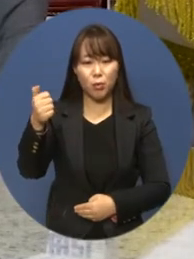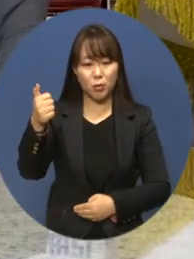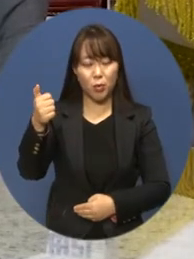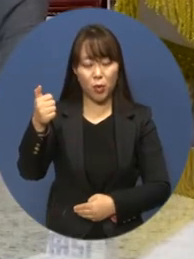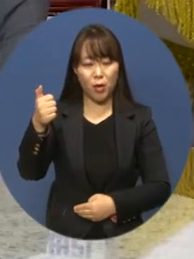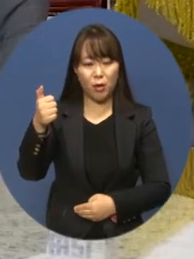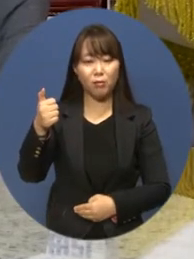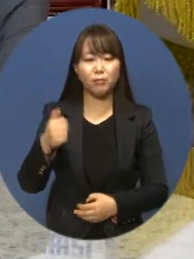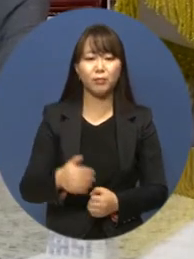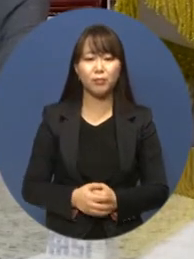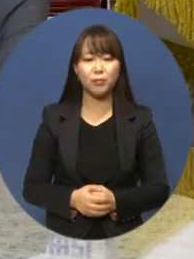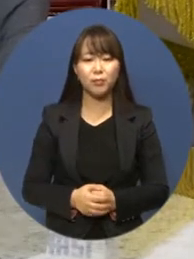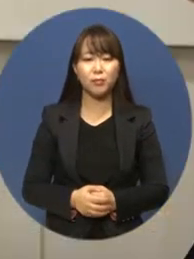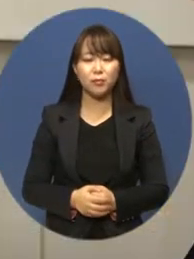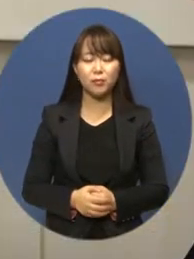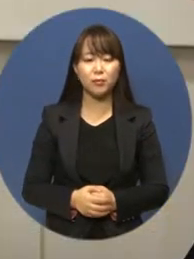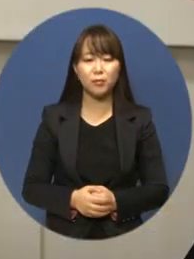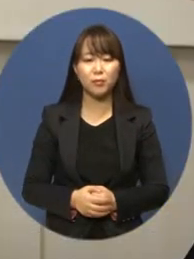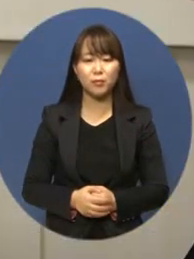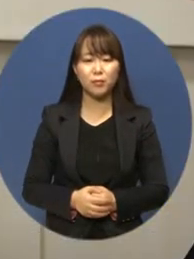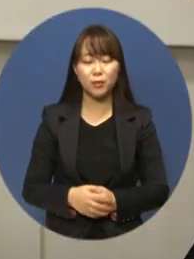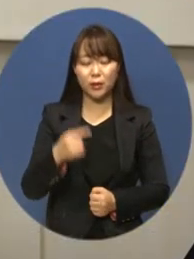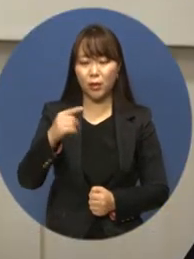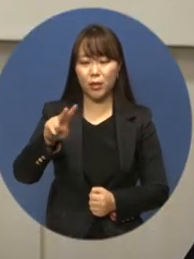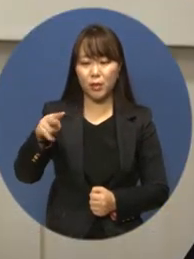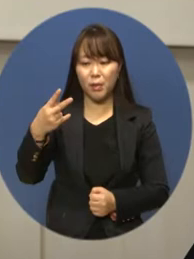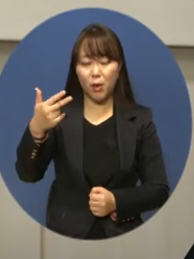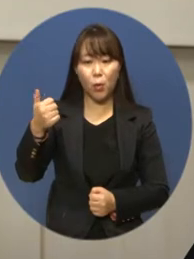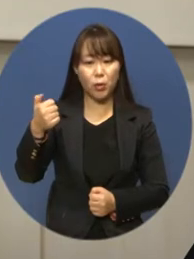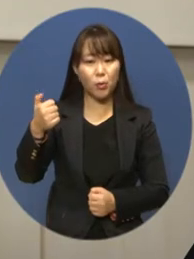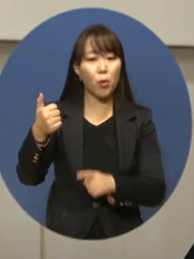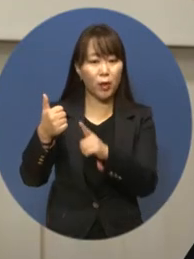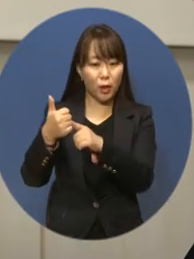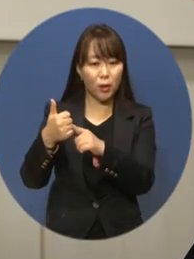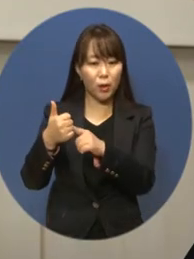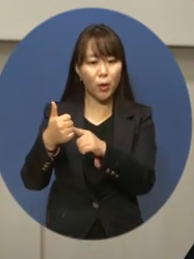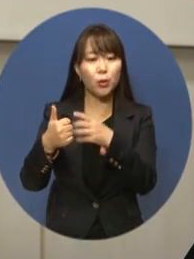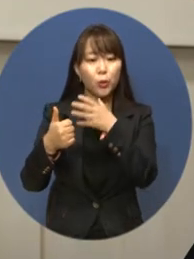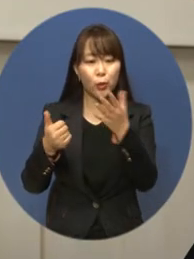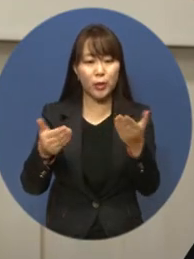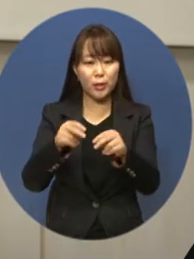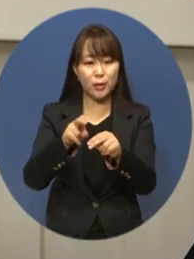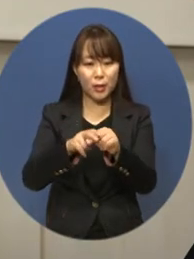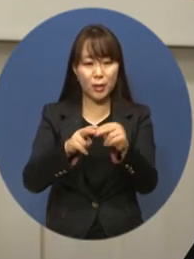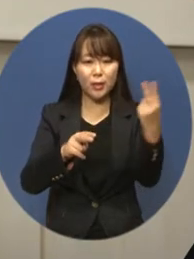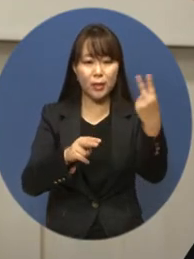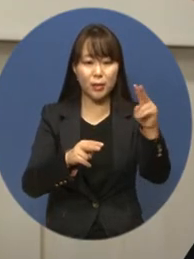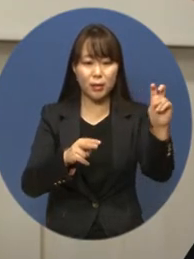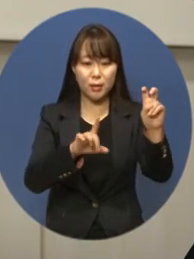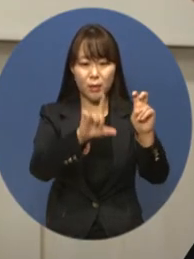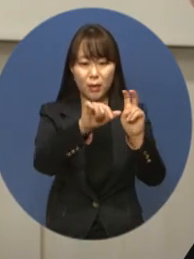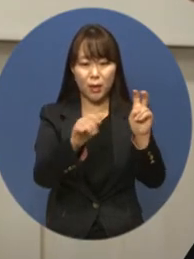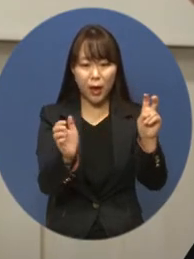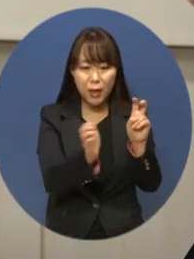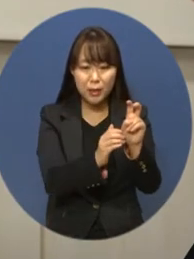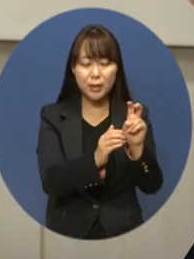1,255개더라고요. 부안군에. 네네. 그래서 저는 그 1,255개의 노인 일자리를